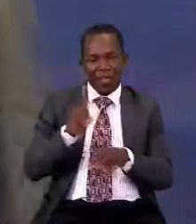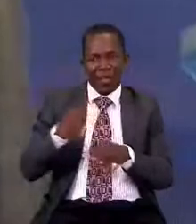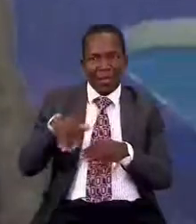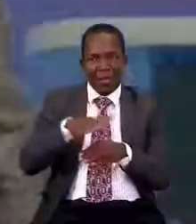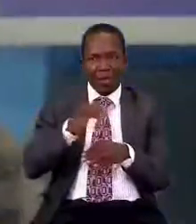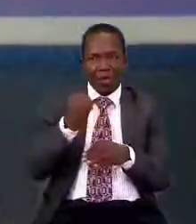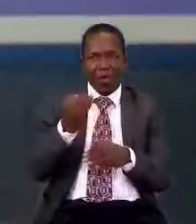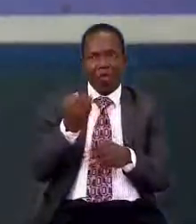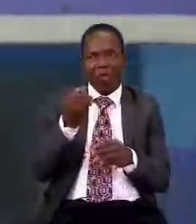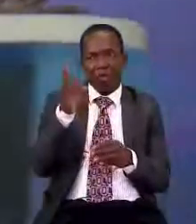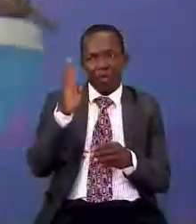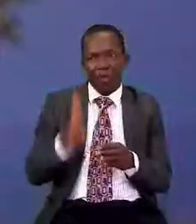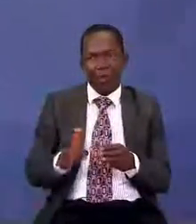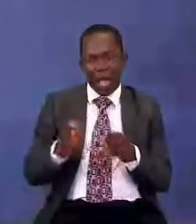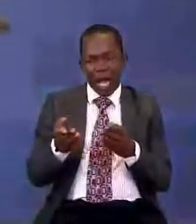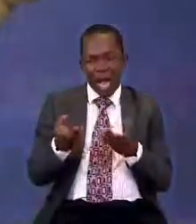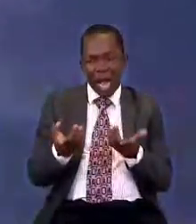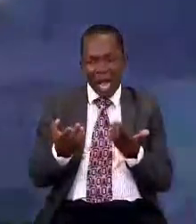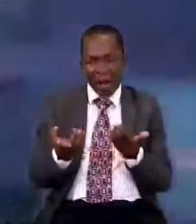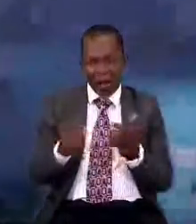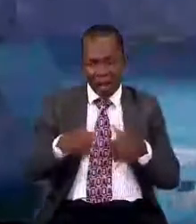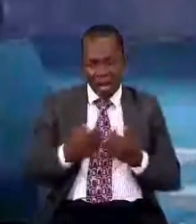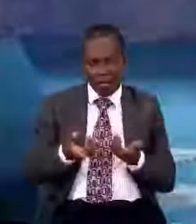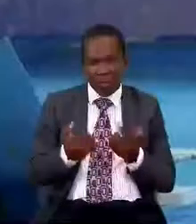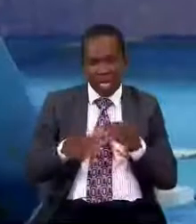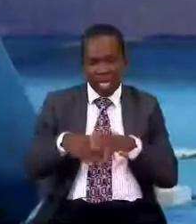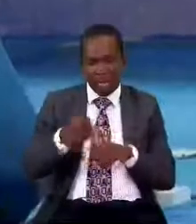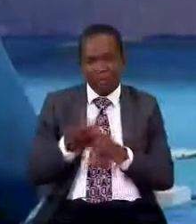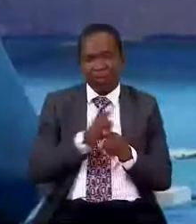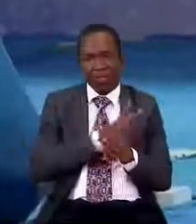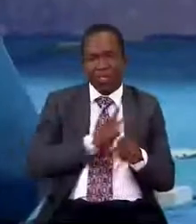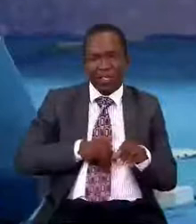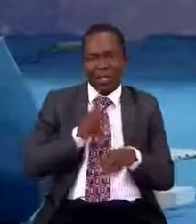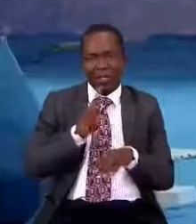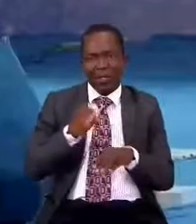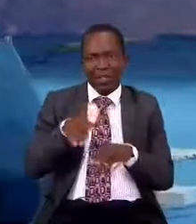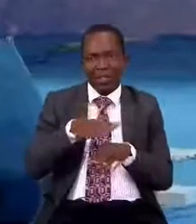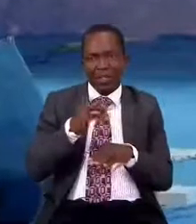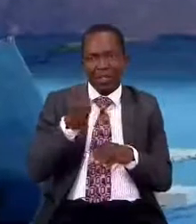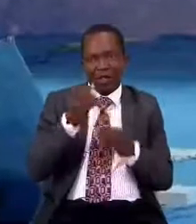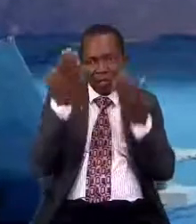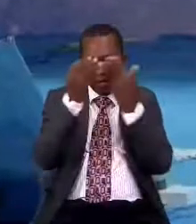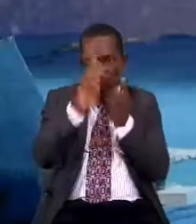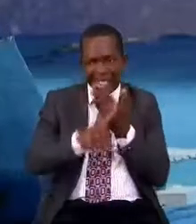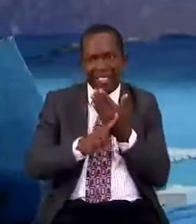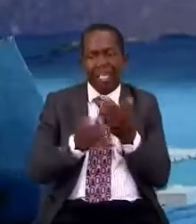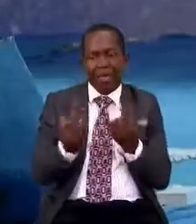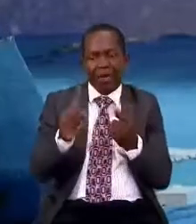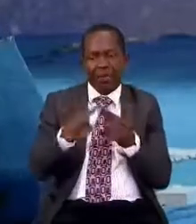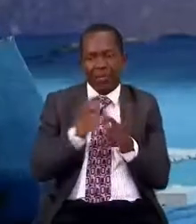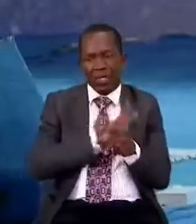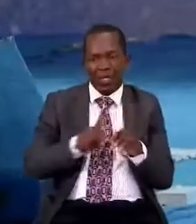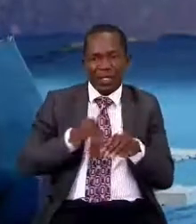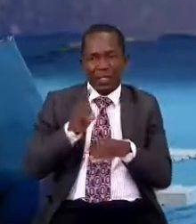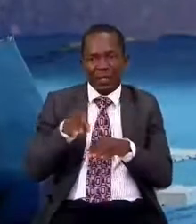entrer dans le royaume de lumière, comment sortir du royaume de Satan pour entrer dans le